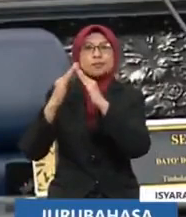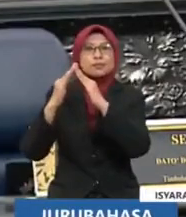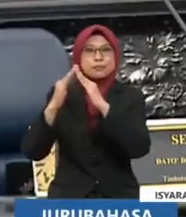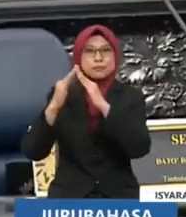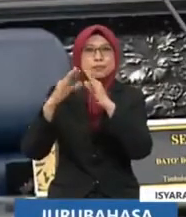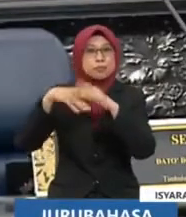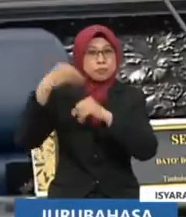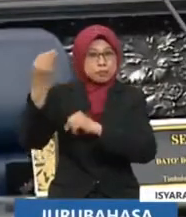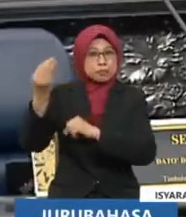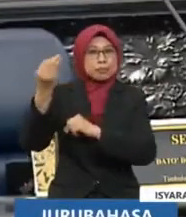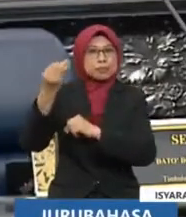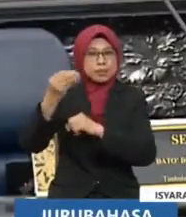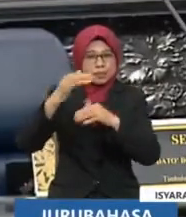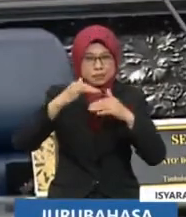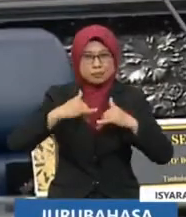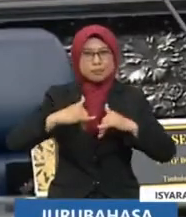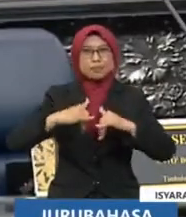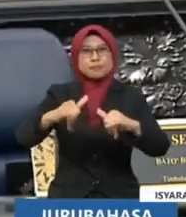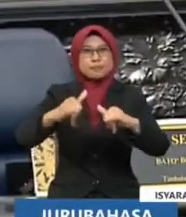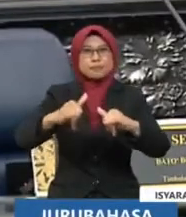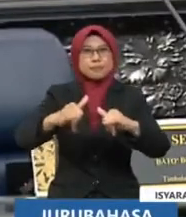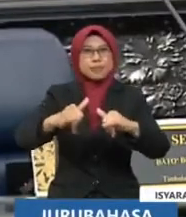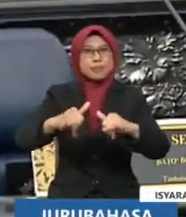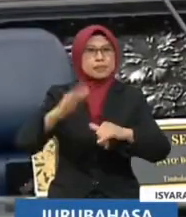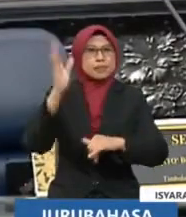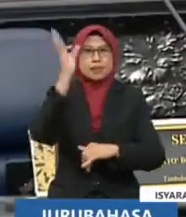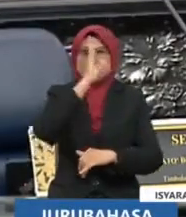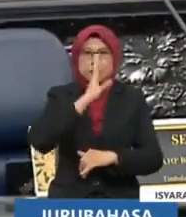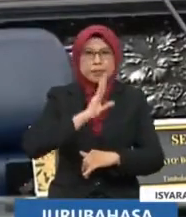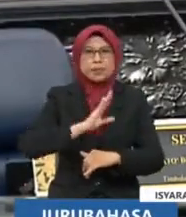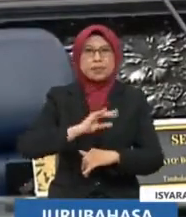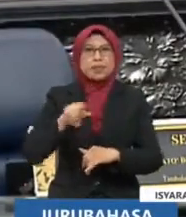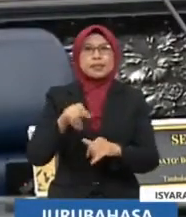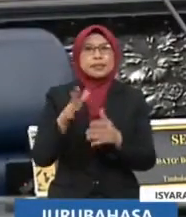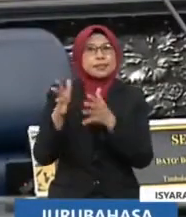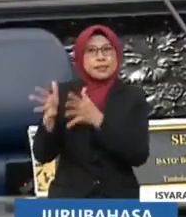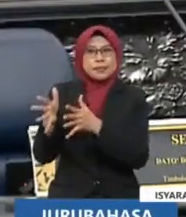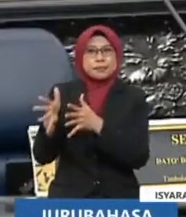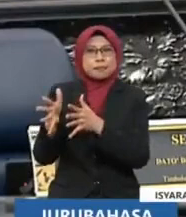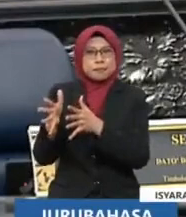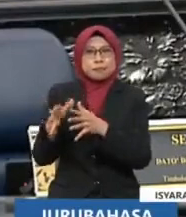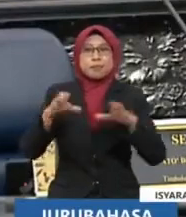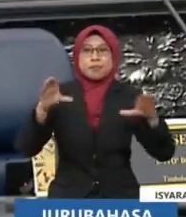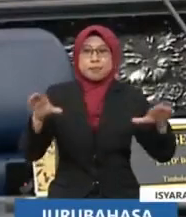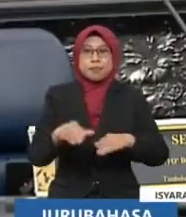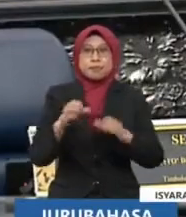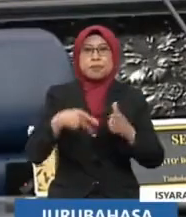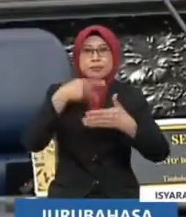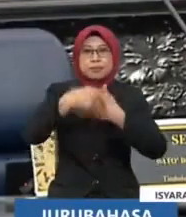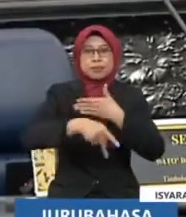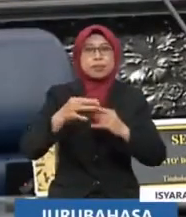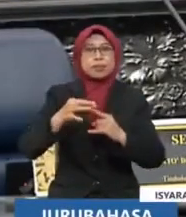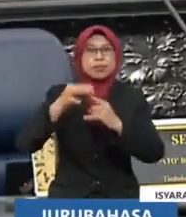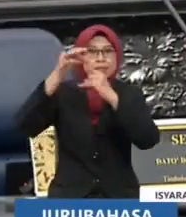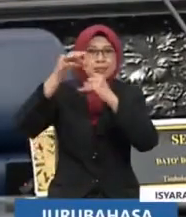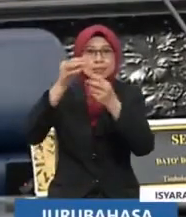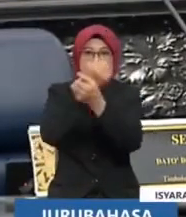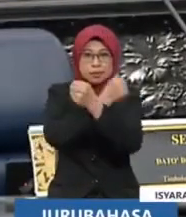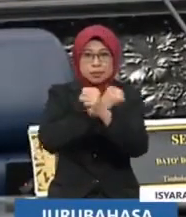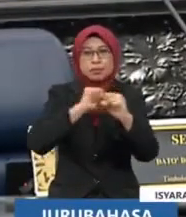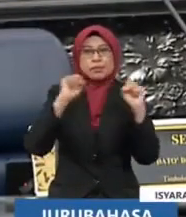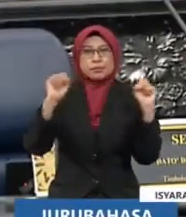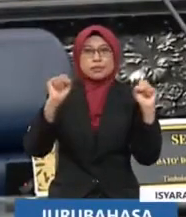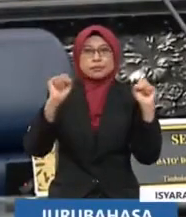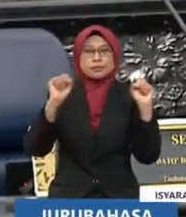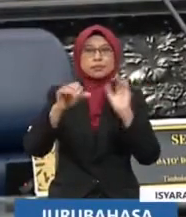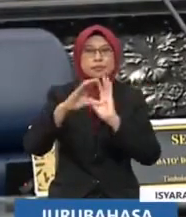diteruskan dan tidak pernah diketepikan ataupun dipinggirkan menerusi pelaksanaan program khusus yang disediakan